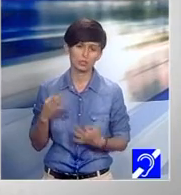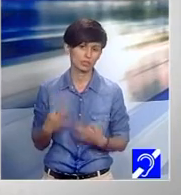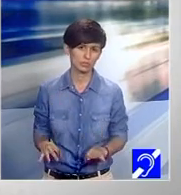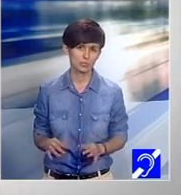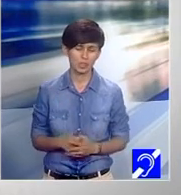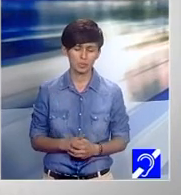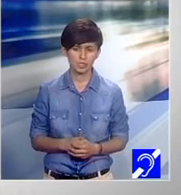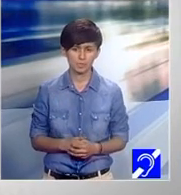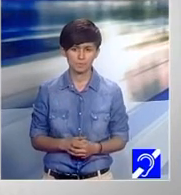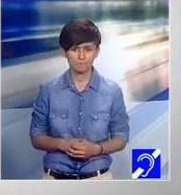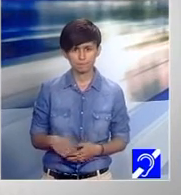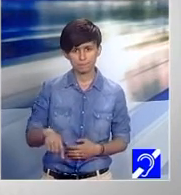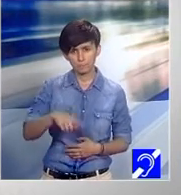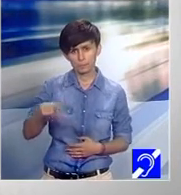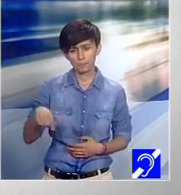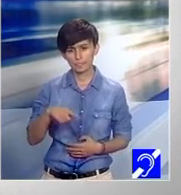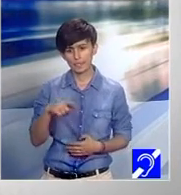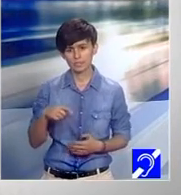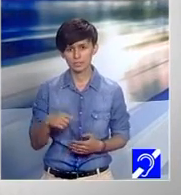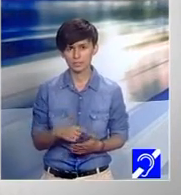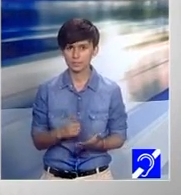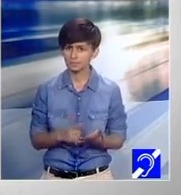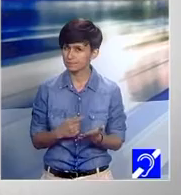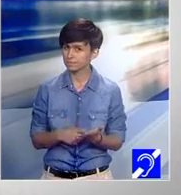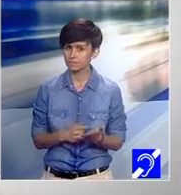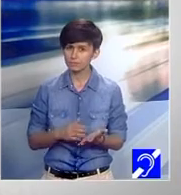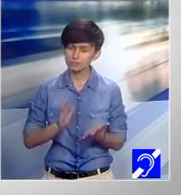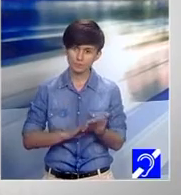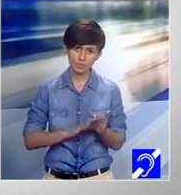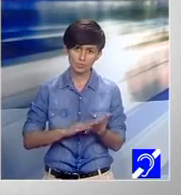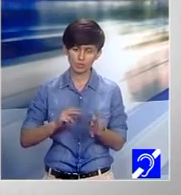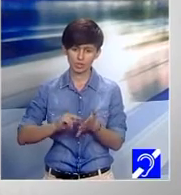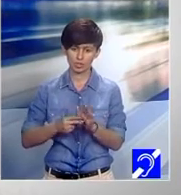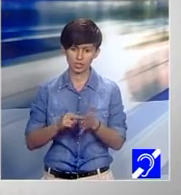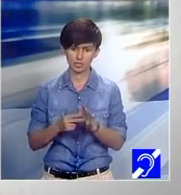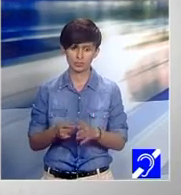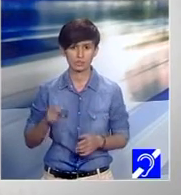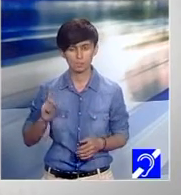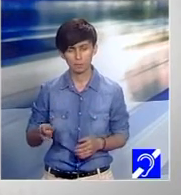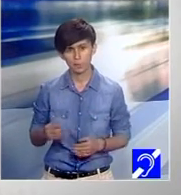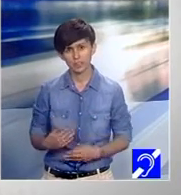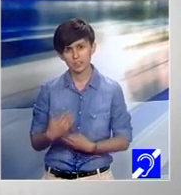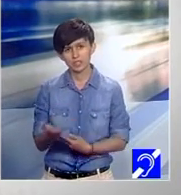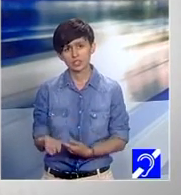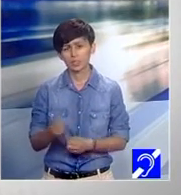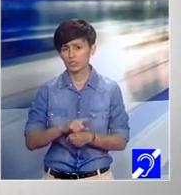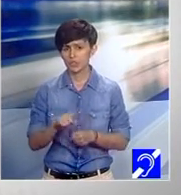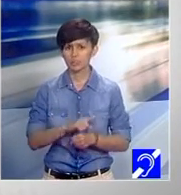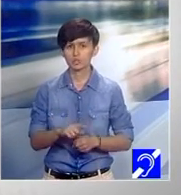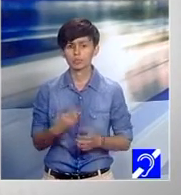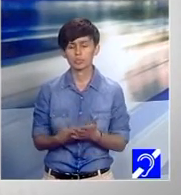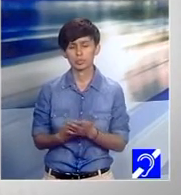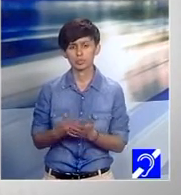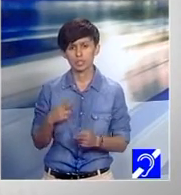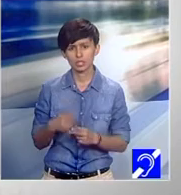atunci noi presăm tot timpul, motivăm ca ONG că trebuie să ni se acorde produsele, pentru că